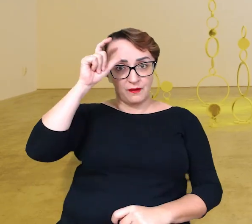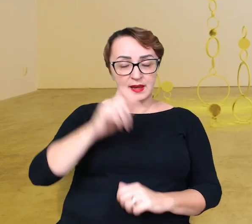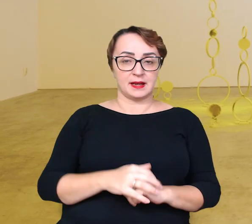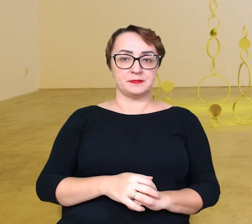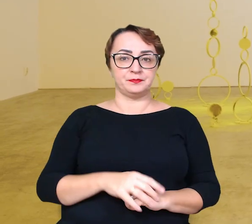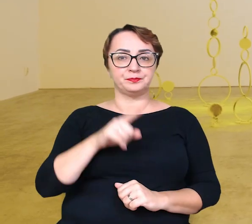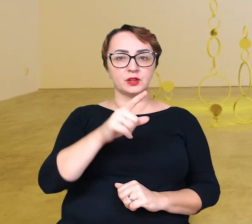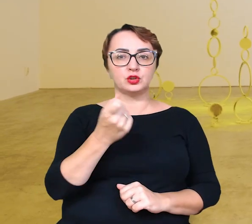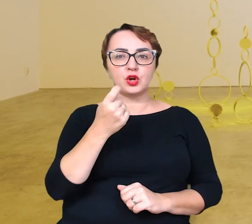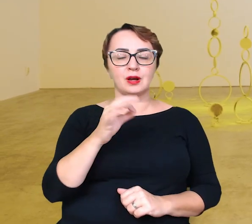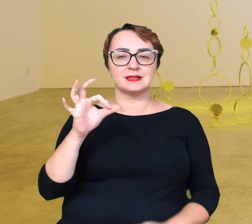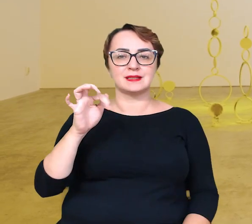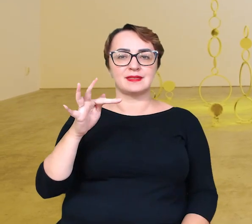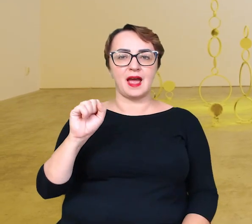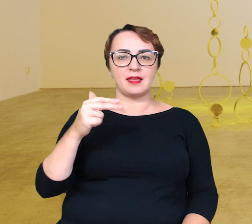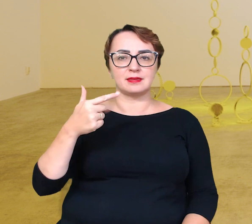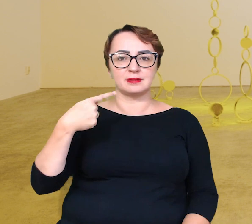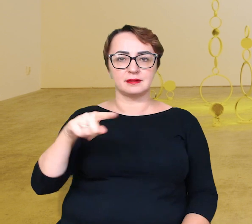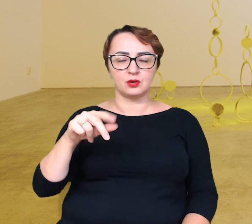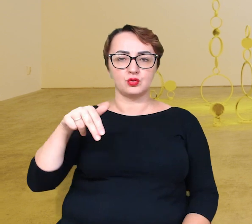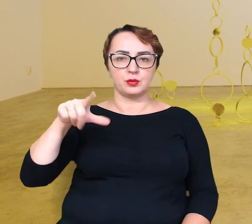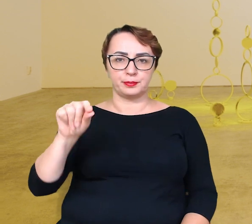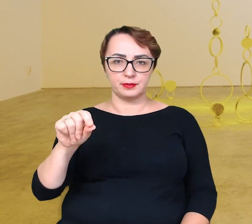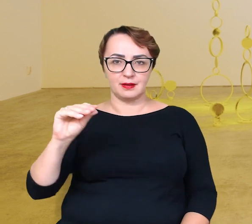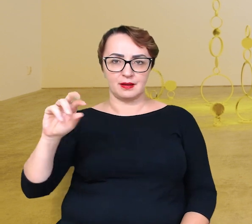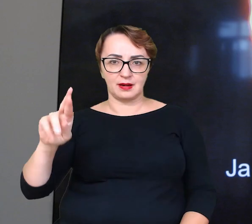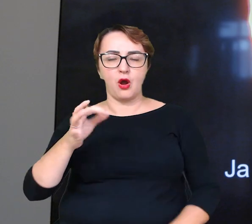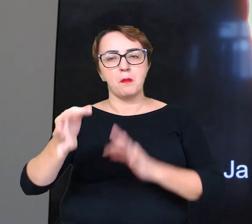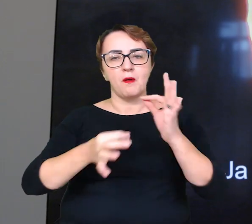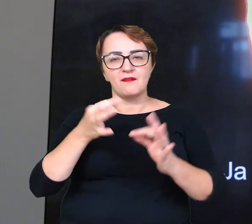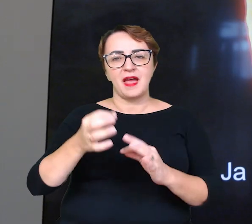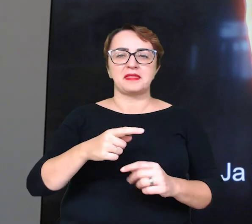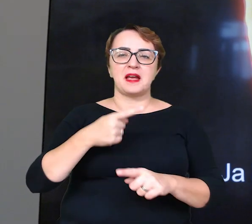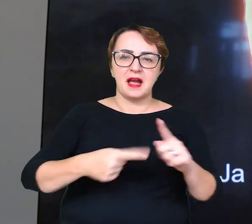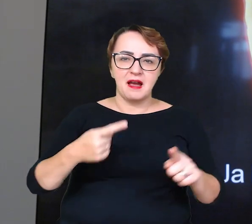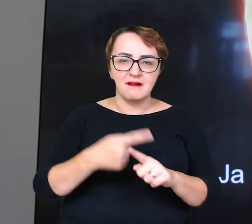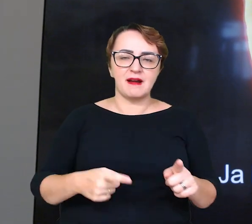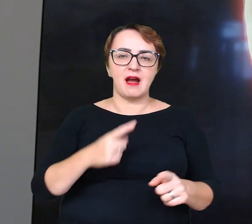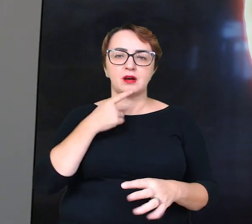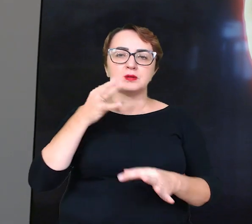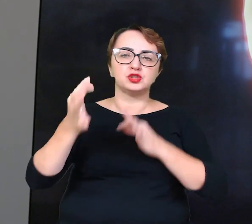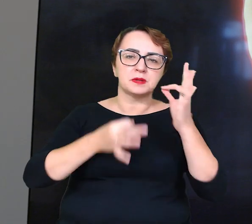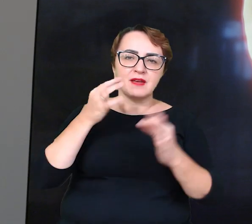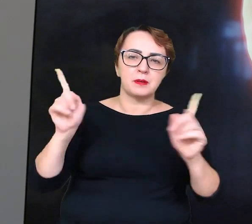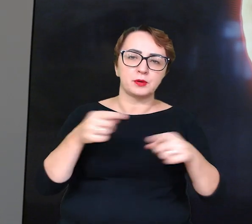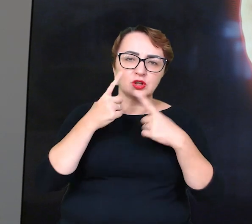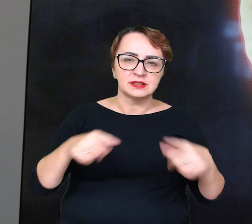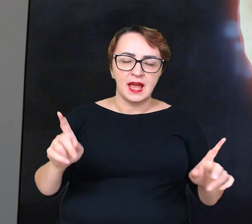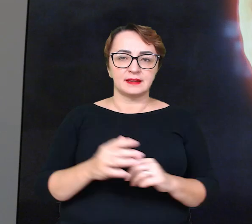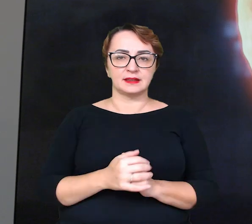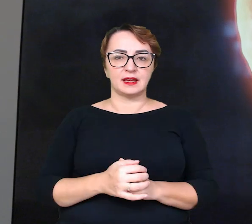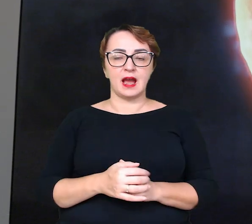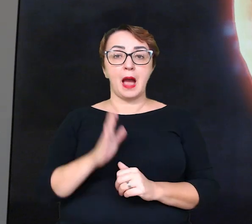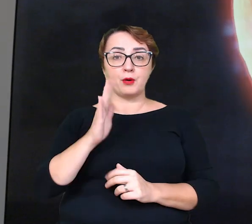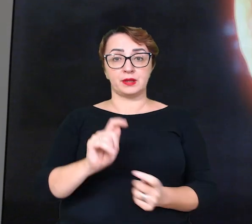trochę stand-uperem opowiadającym takie nieświeże kawały, trochę postacią z muzykalu, która śpiewa piosenki, by za chwilę stać się